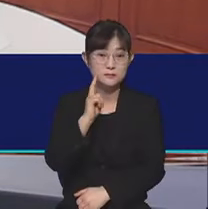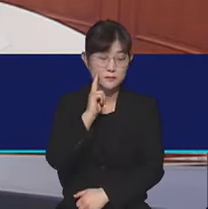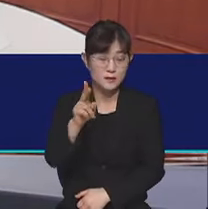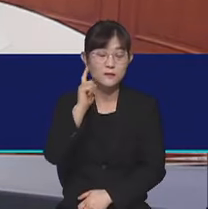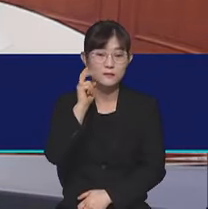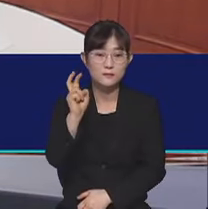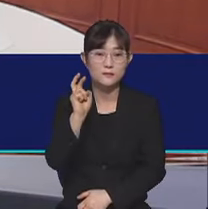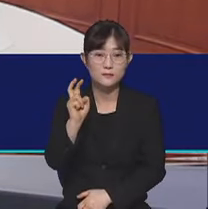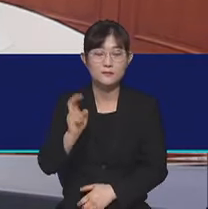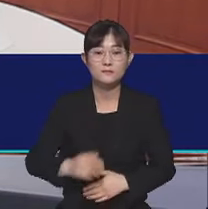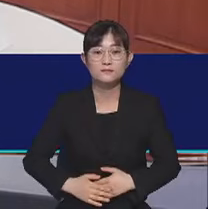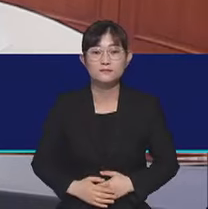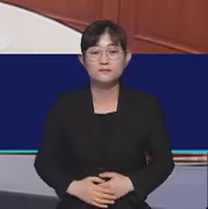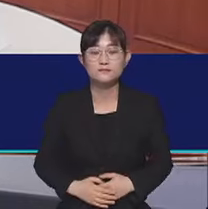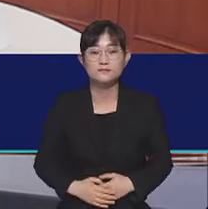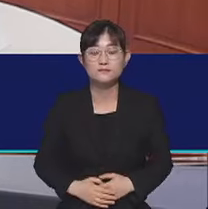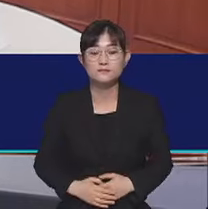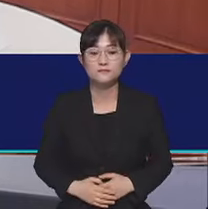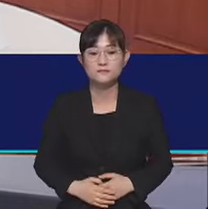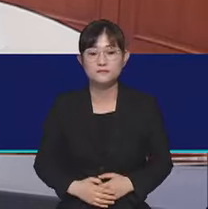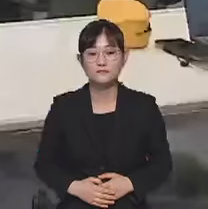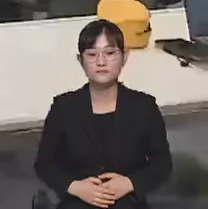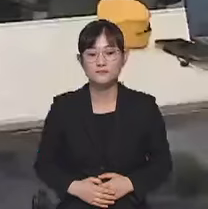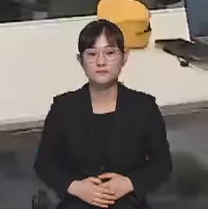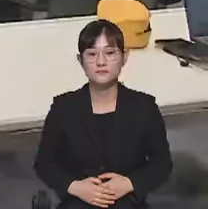있습니다. 김재현 기자가 보도합니다.